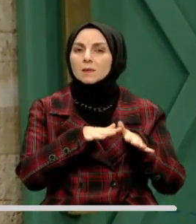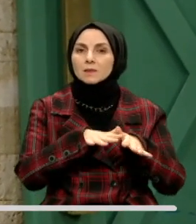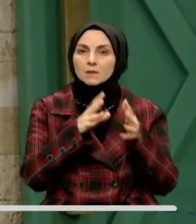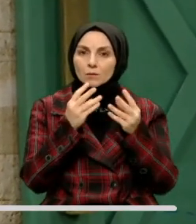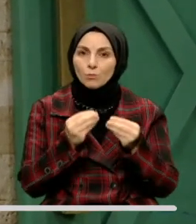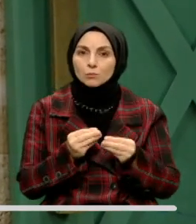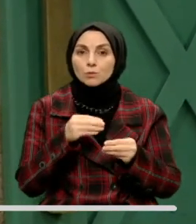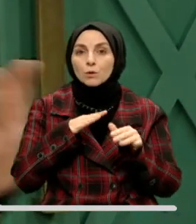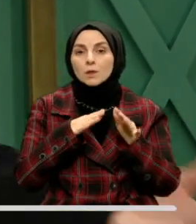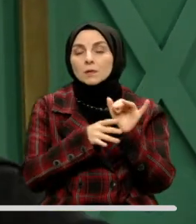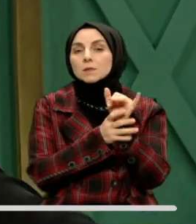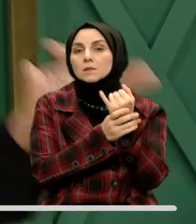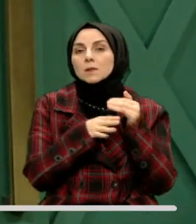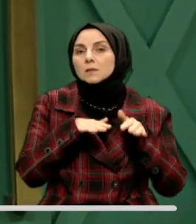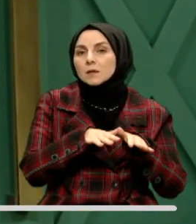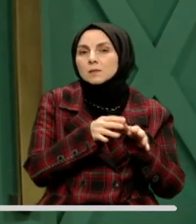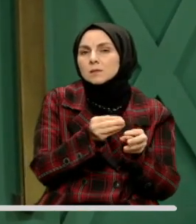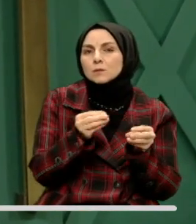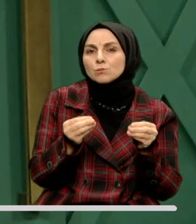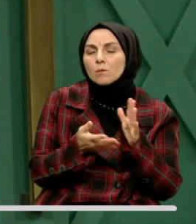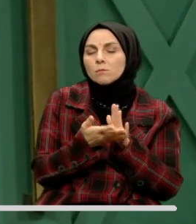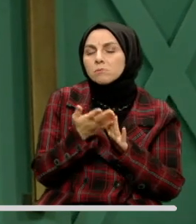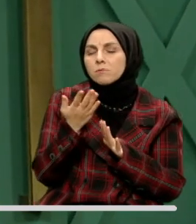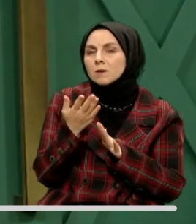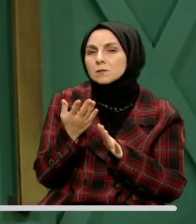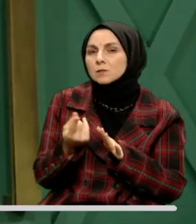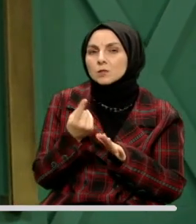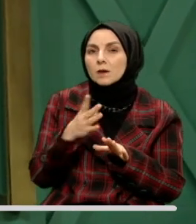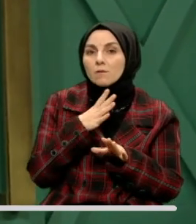çok boyutlu. İçerisinde sulu boya etkinliği var.